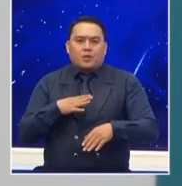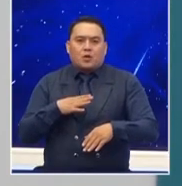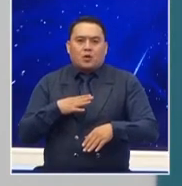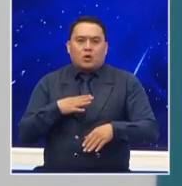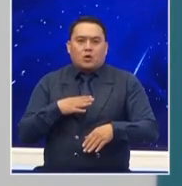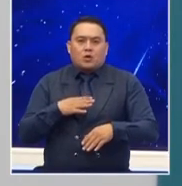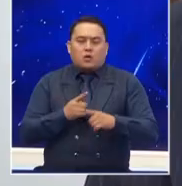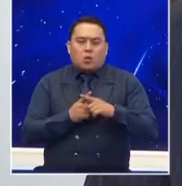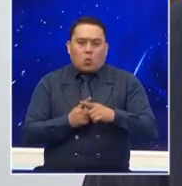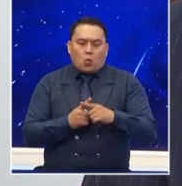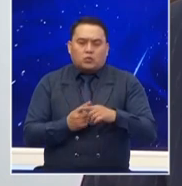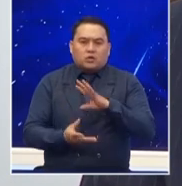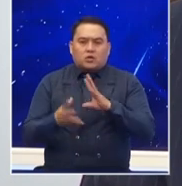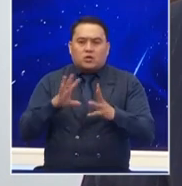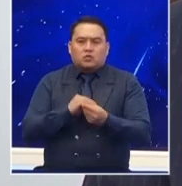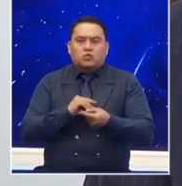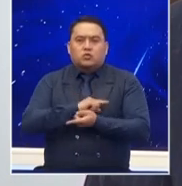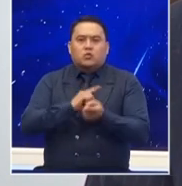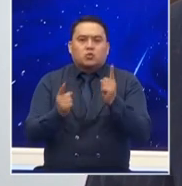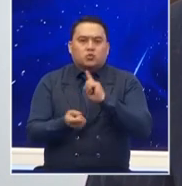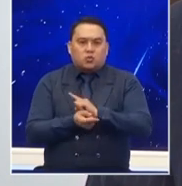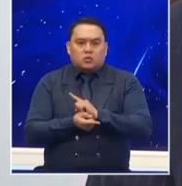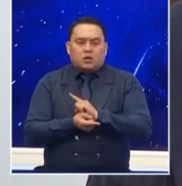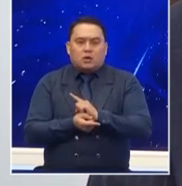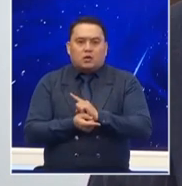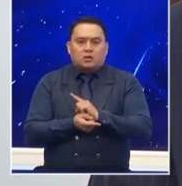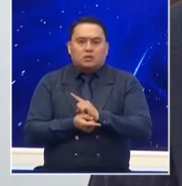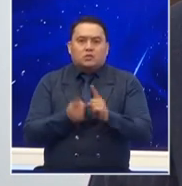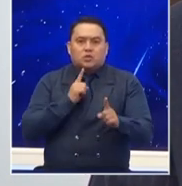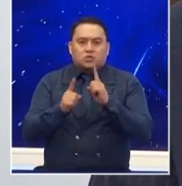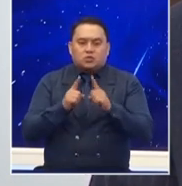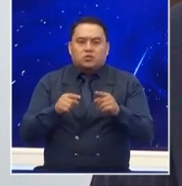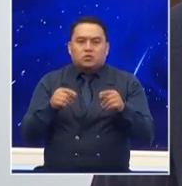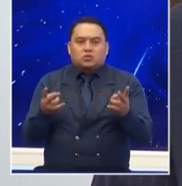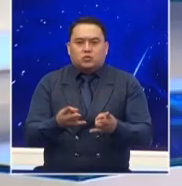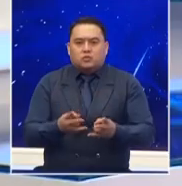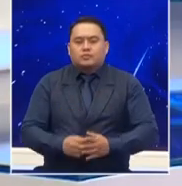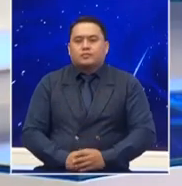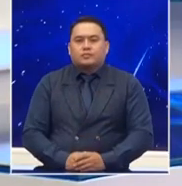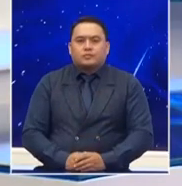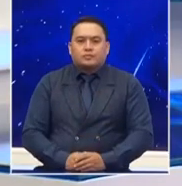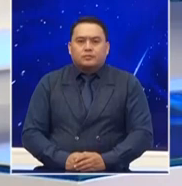оңды нәтижелердің өзгерістерге байланысты кезектен тыс сессия өткізуге тура келді.